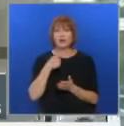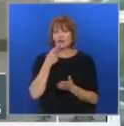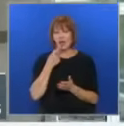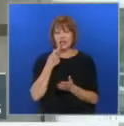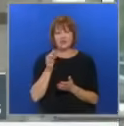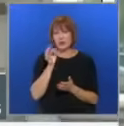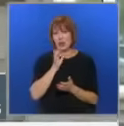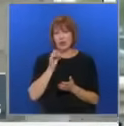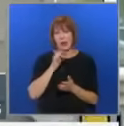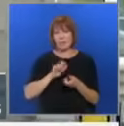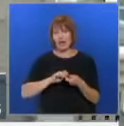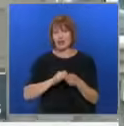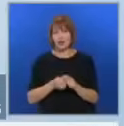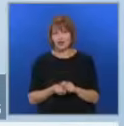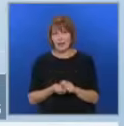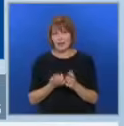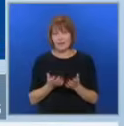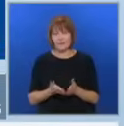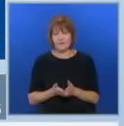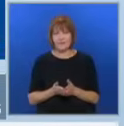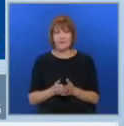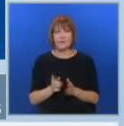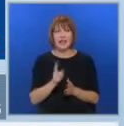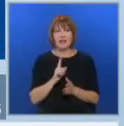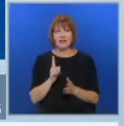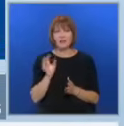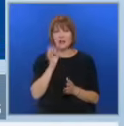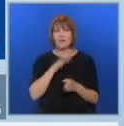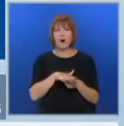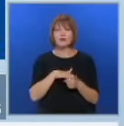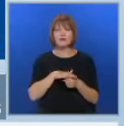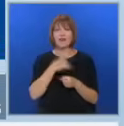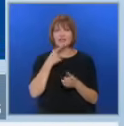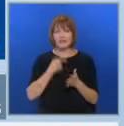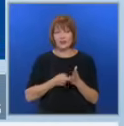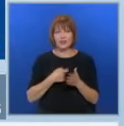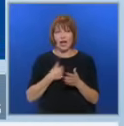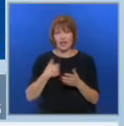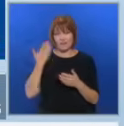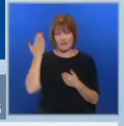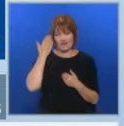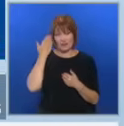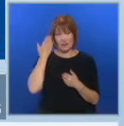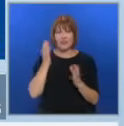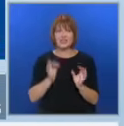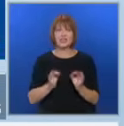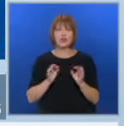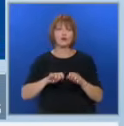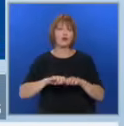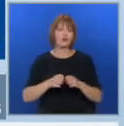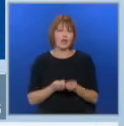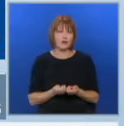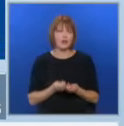има нарушение в позиция до медиите. Не е налице основание да се твърди, че съм признат за виновен за сериозно нарушение